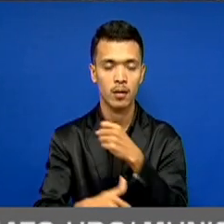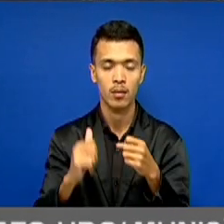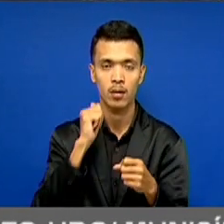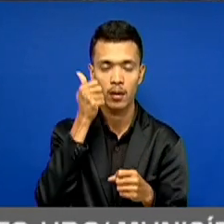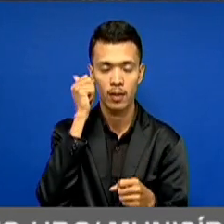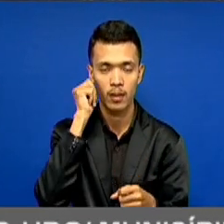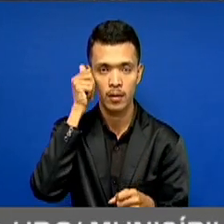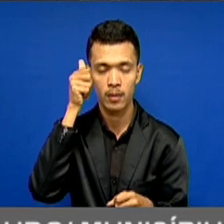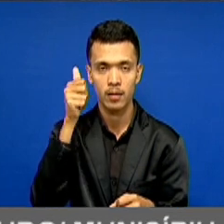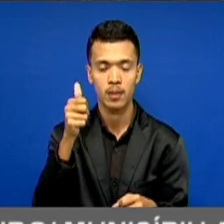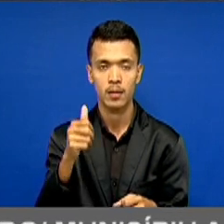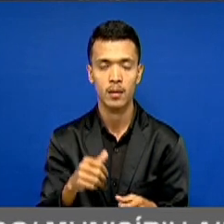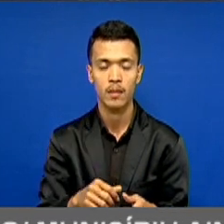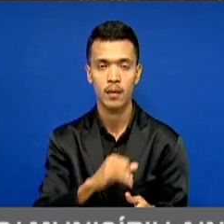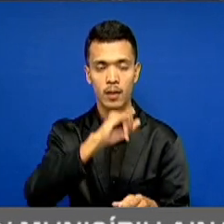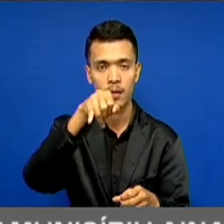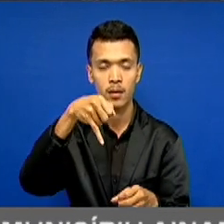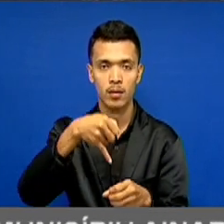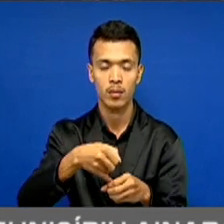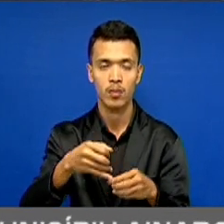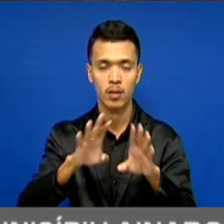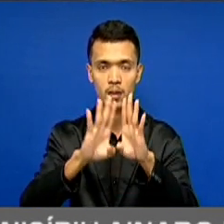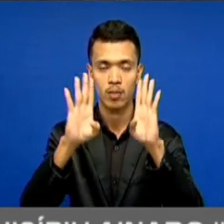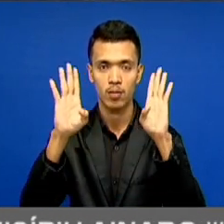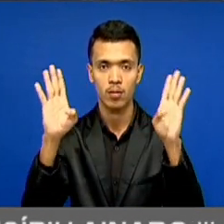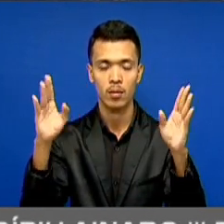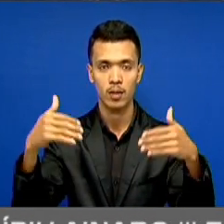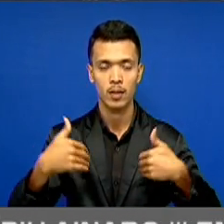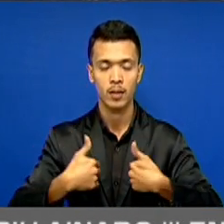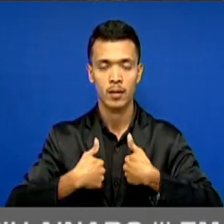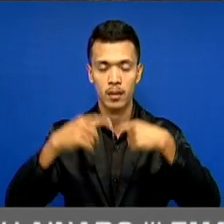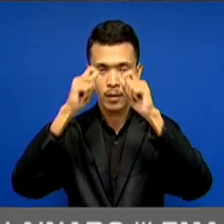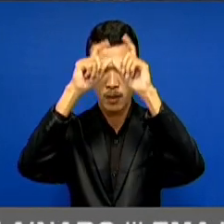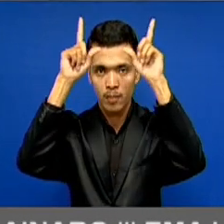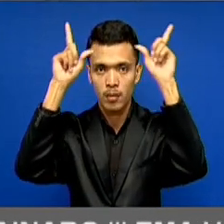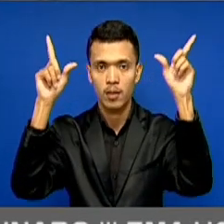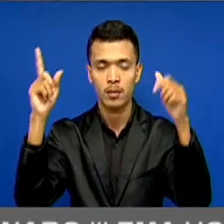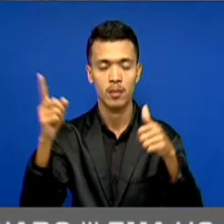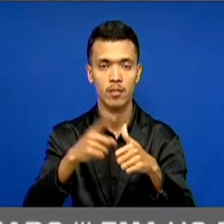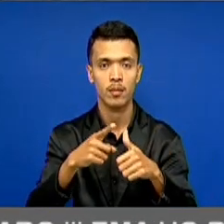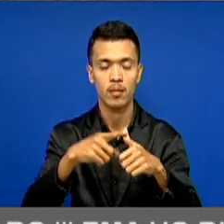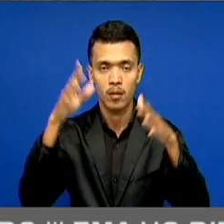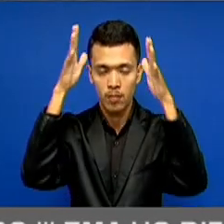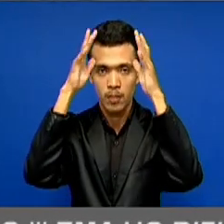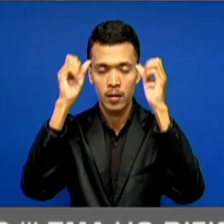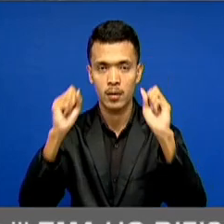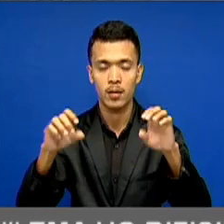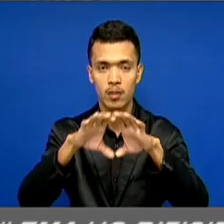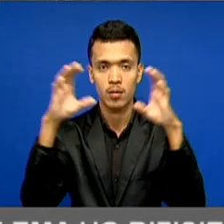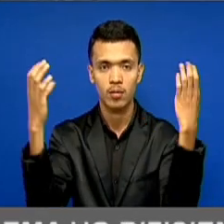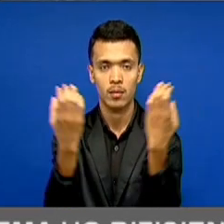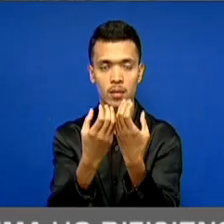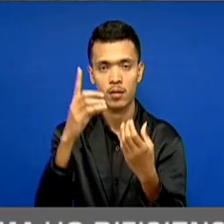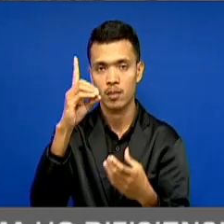Tenggara. Salah satu yang akan dibuka adalah di Timor Leste yang pertama. Presidente Comissão de Ricardo